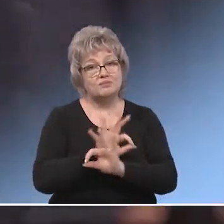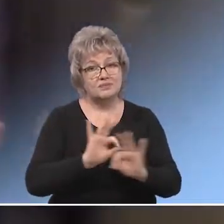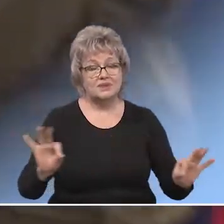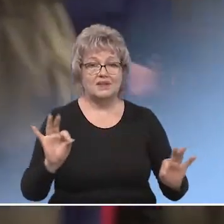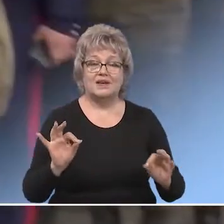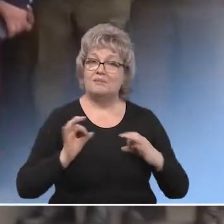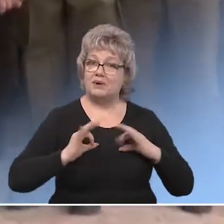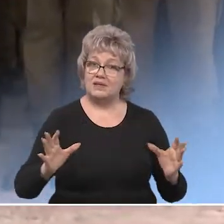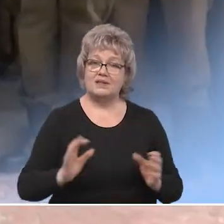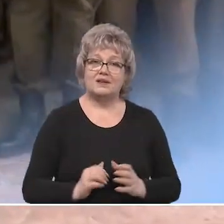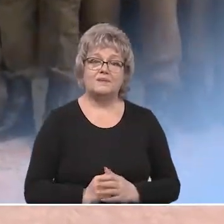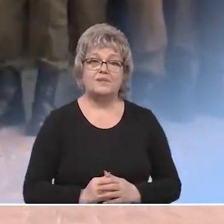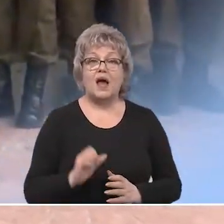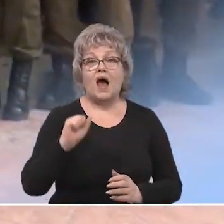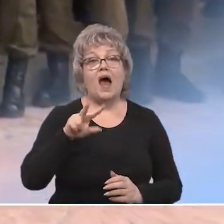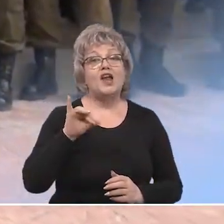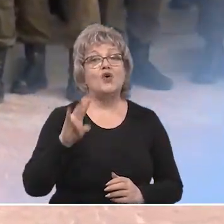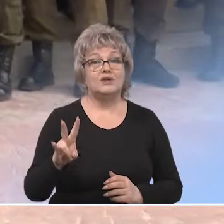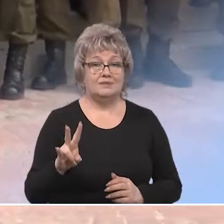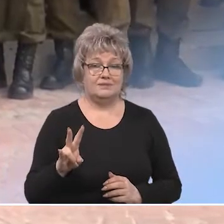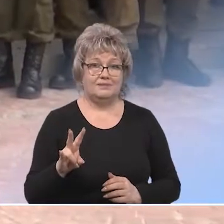нотку в этот торжественный день. Ален,